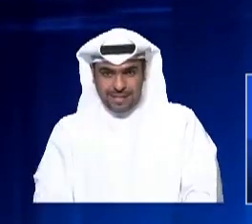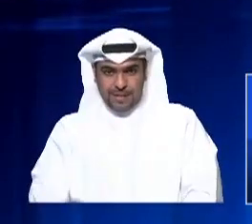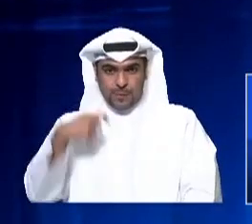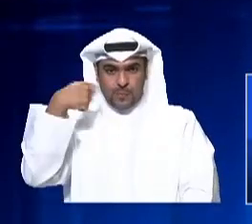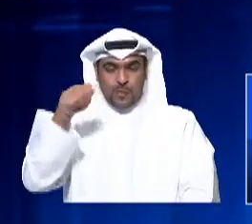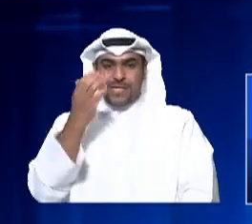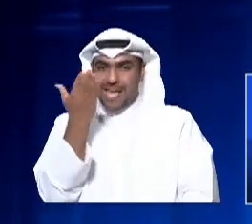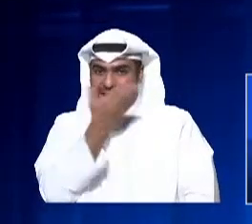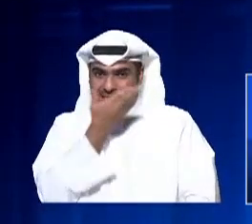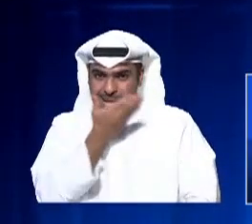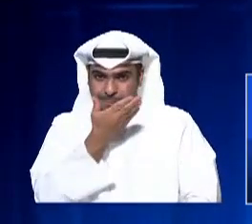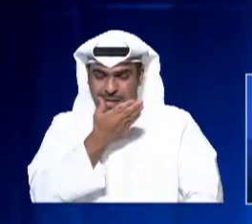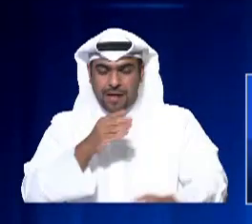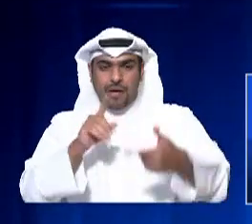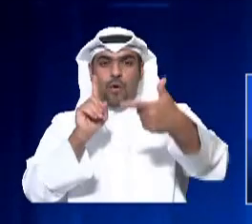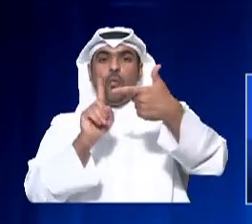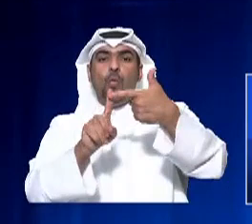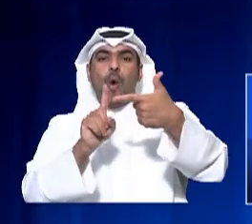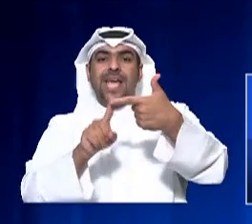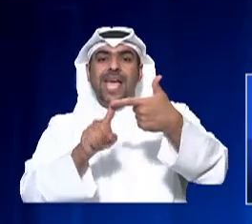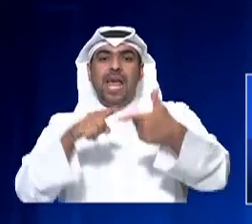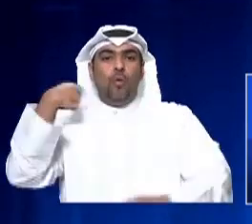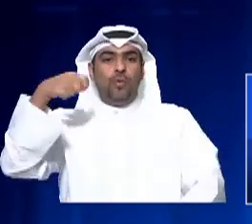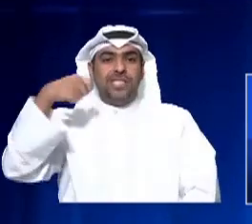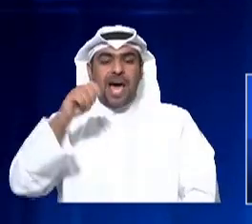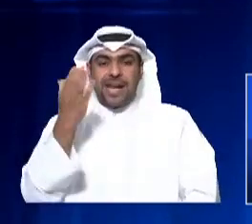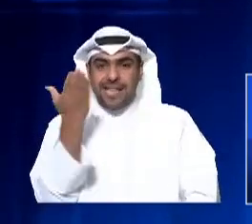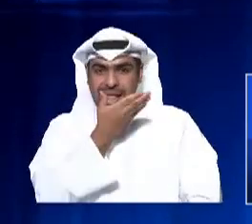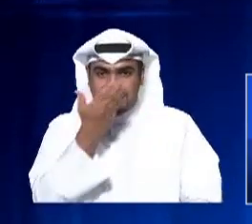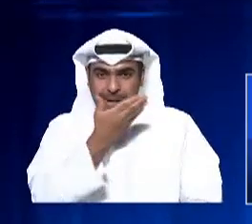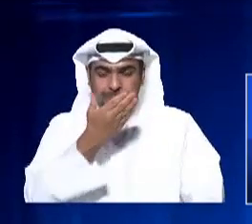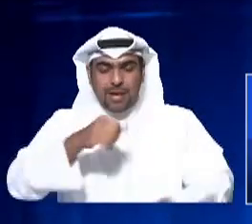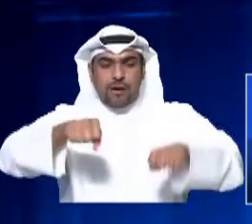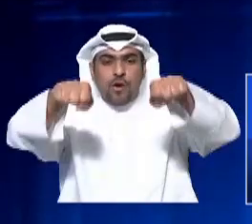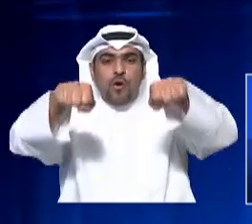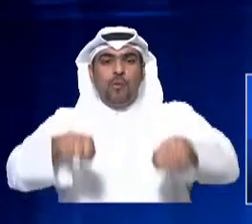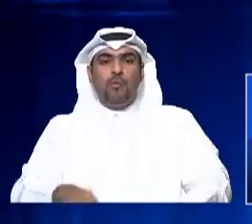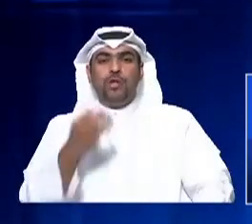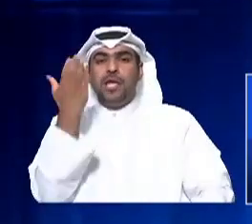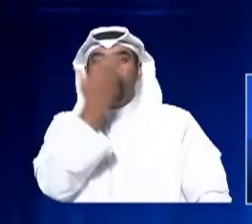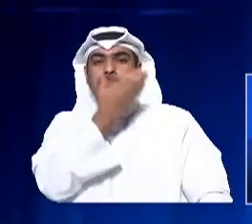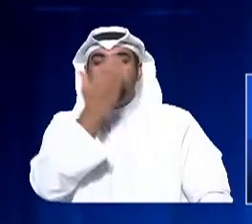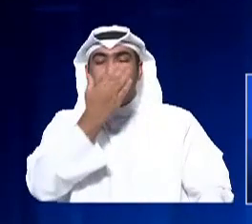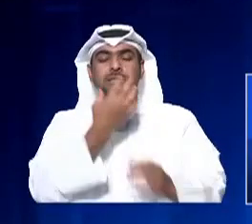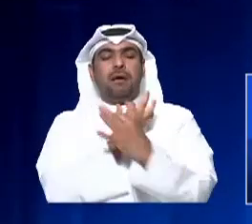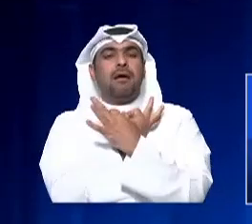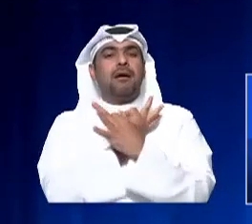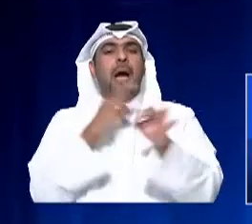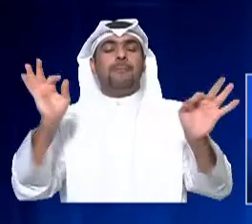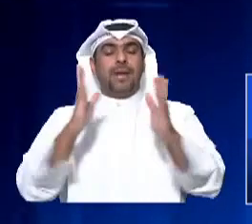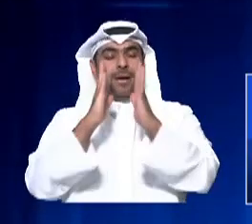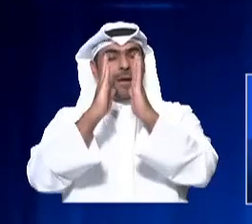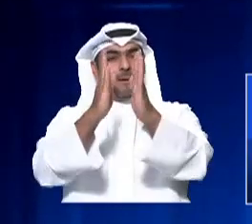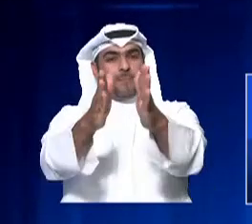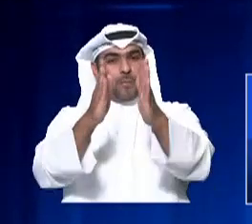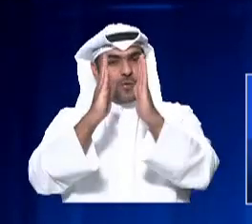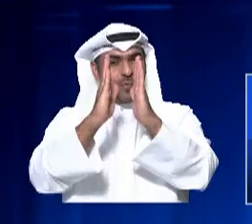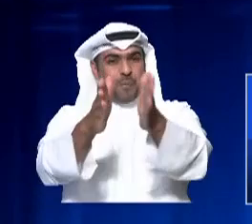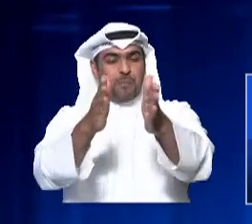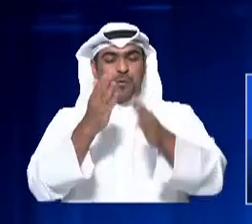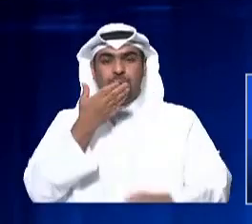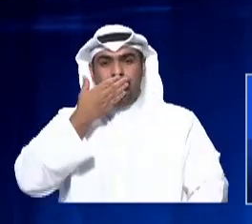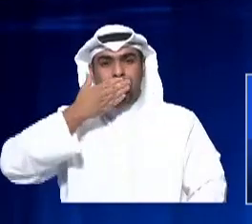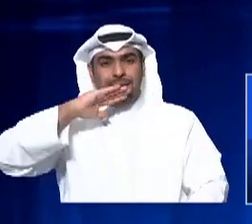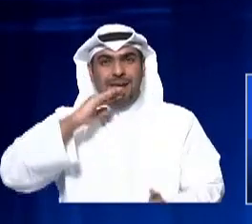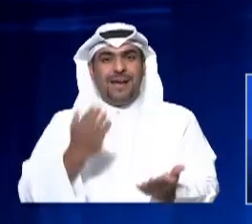العالي والبحث العلمي الدكتور علي فهد المضف ووكيل وزارة التربية والوكلاء المساعدين ومديري المناطق التعليمية